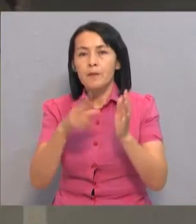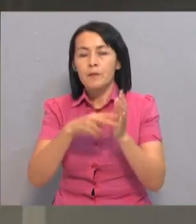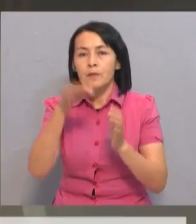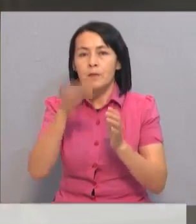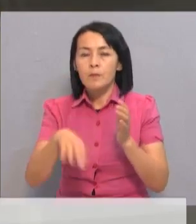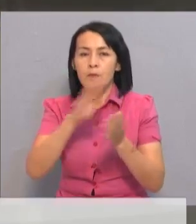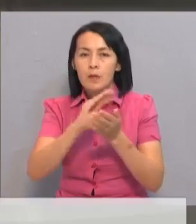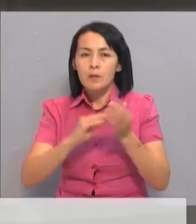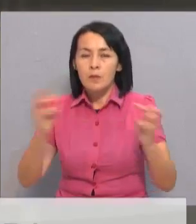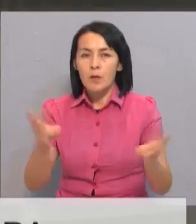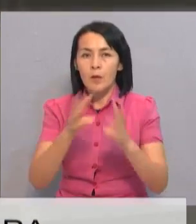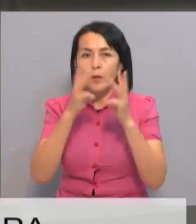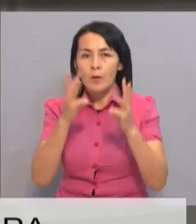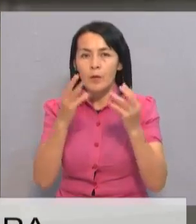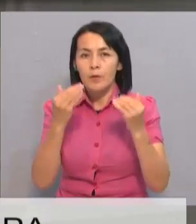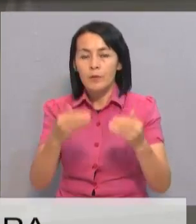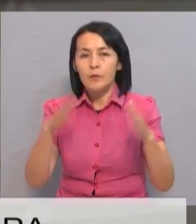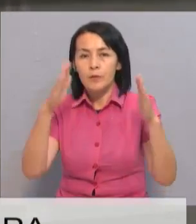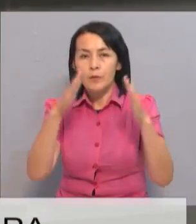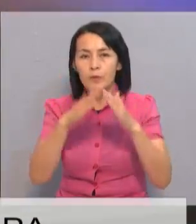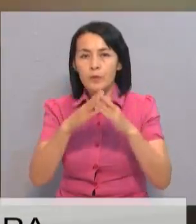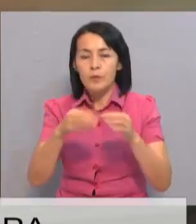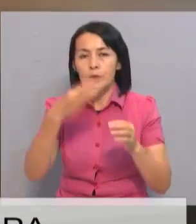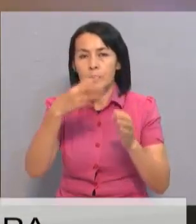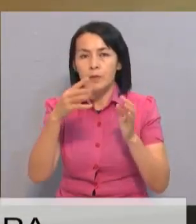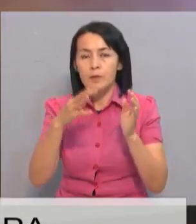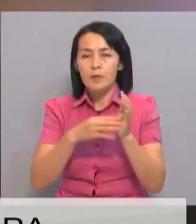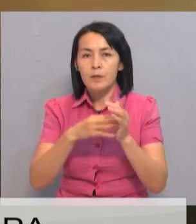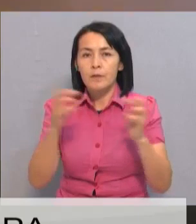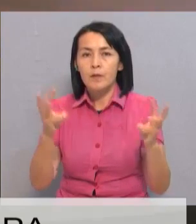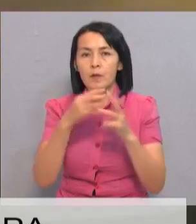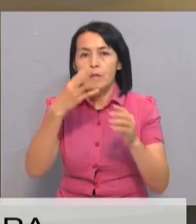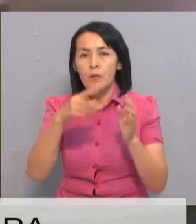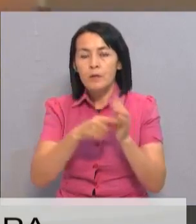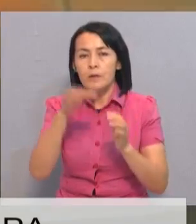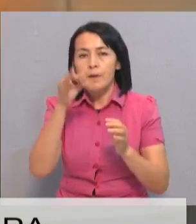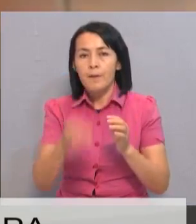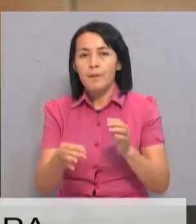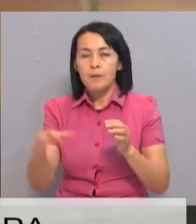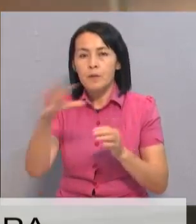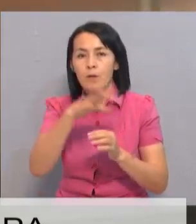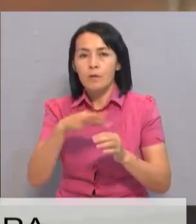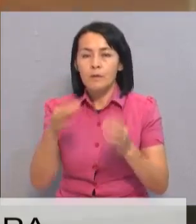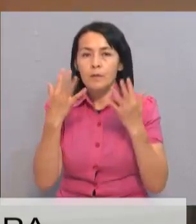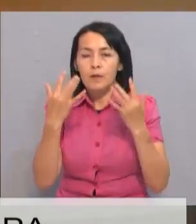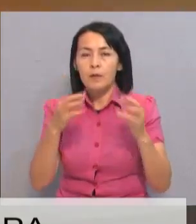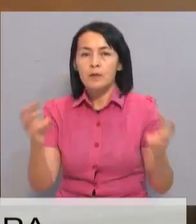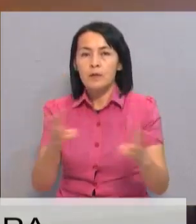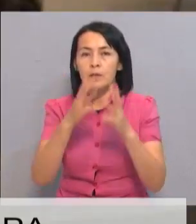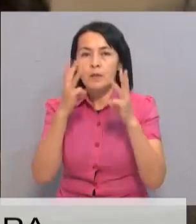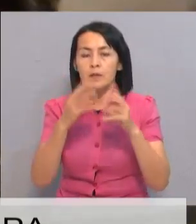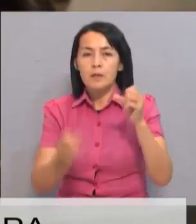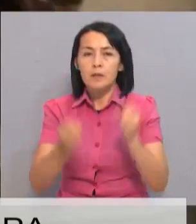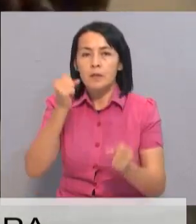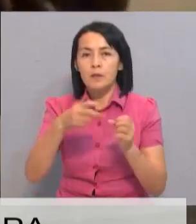78% зарегистрированных пожаров приходится на жилые дома, 39 пожаров, 47% от общего количества пожаров и на